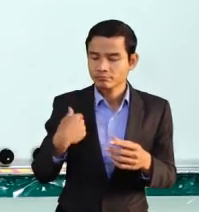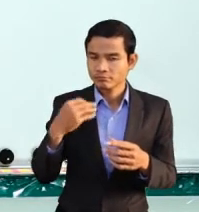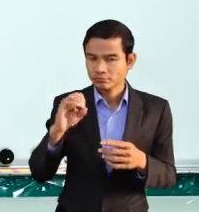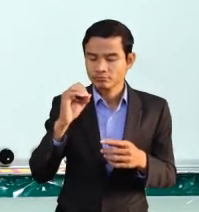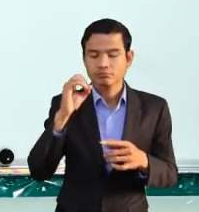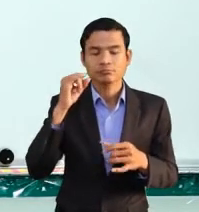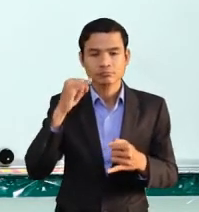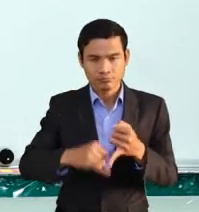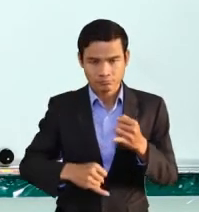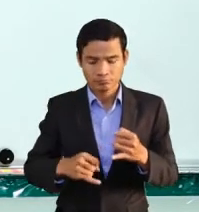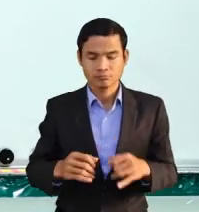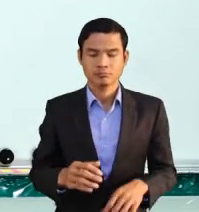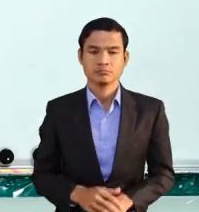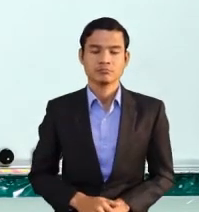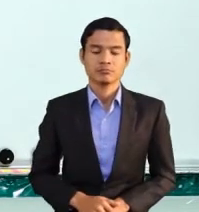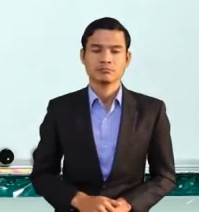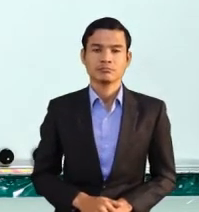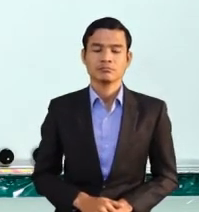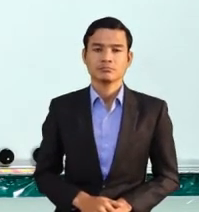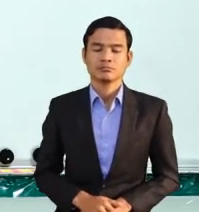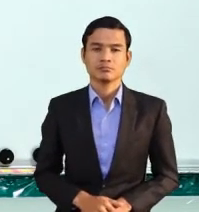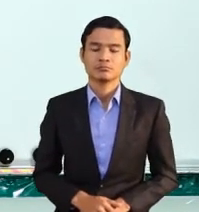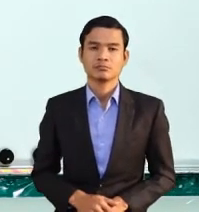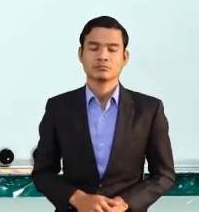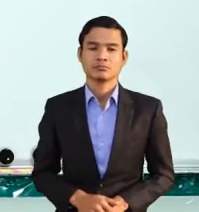kháng chồng